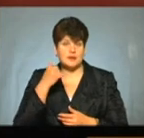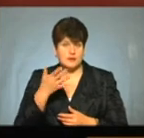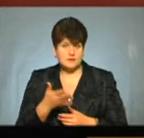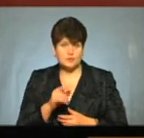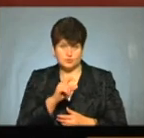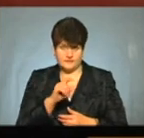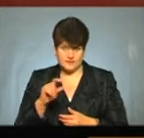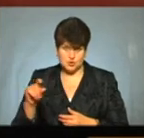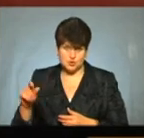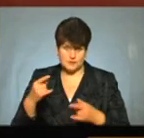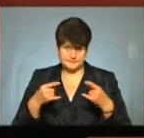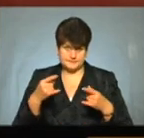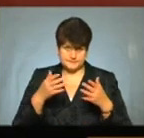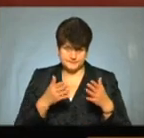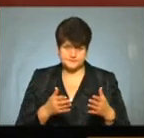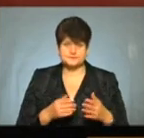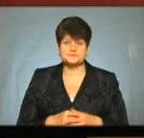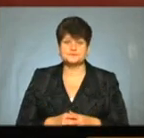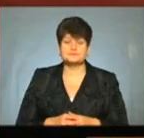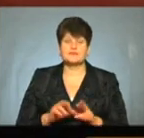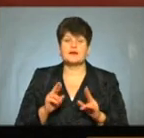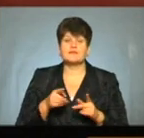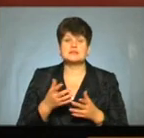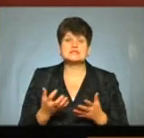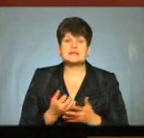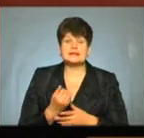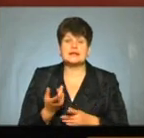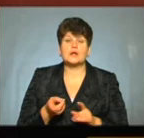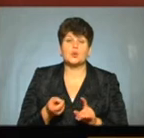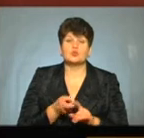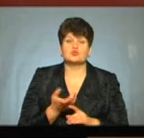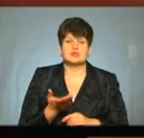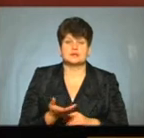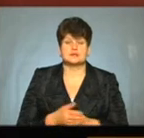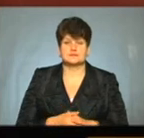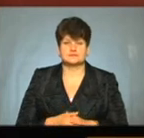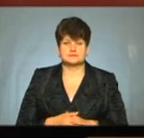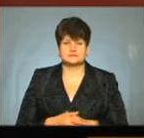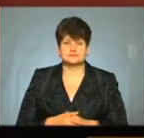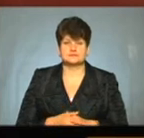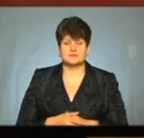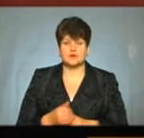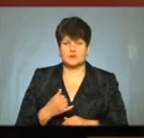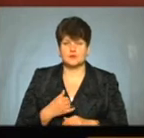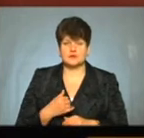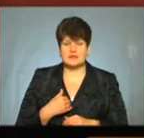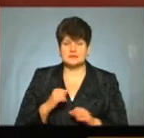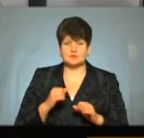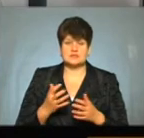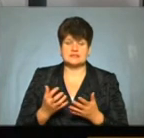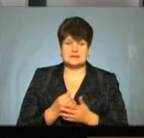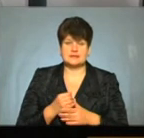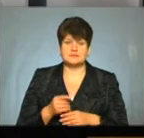внизу екрану. Як вас знайти, як долучитися? Нас можна знайти за адресою